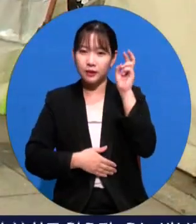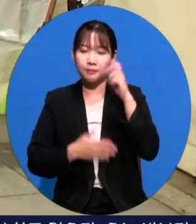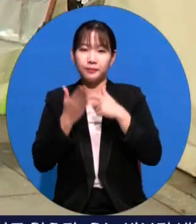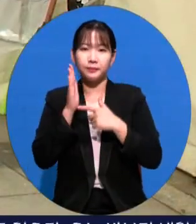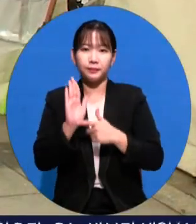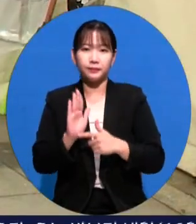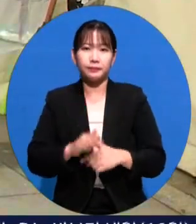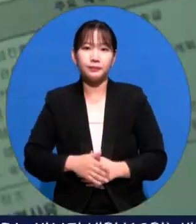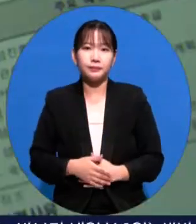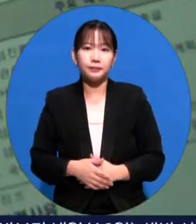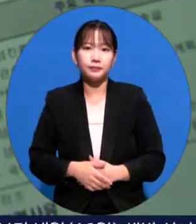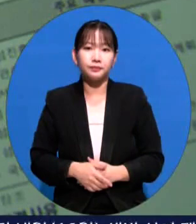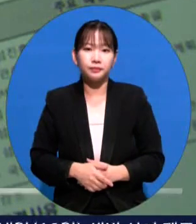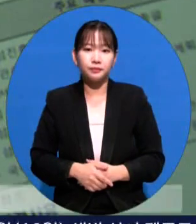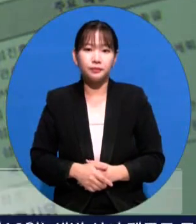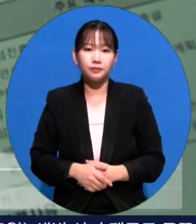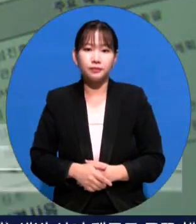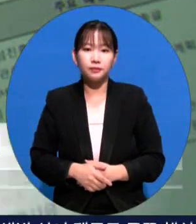분석됐습니다.